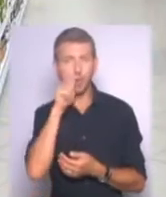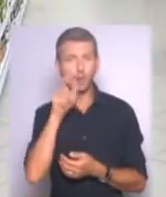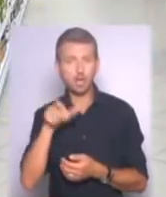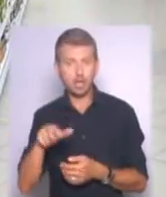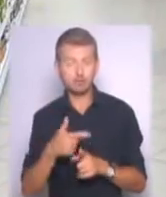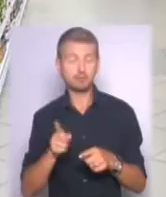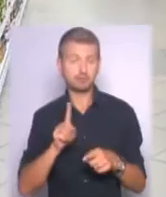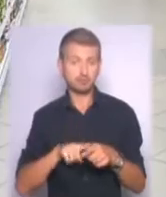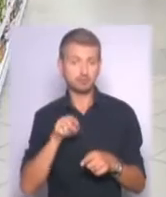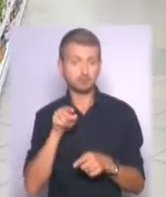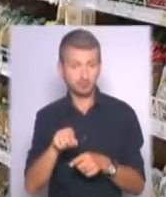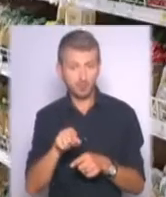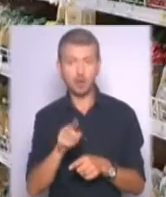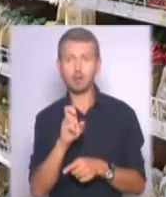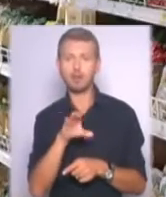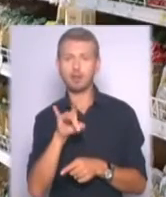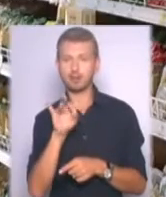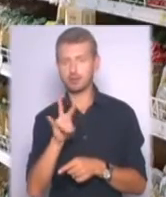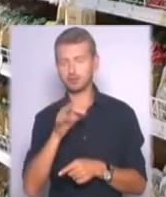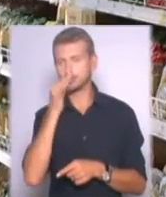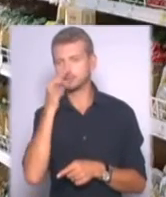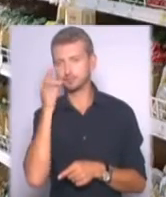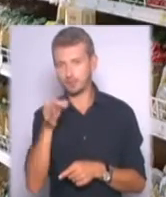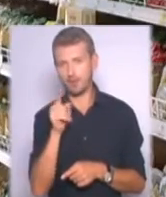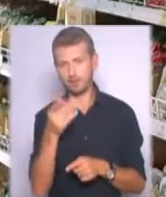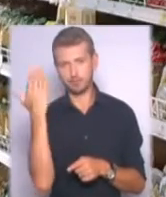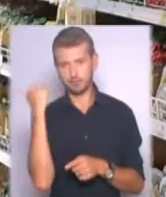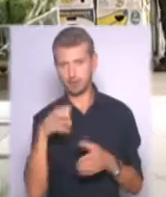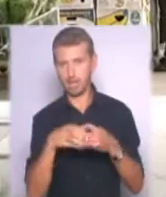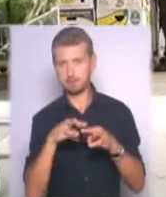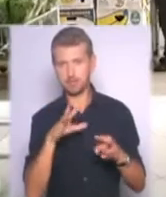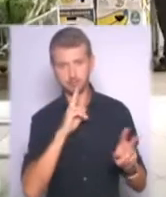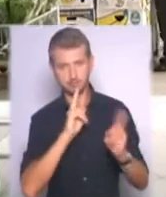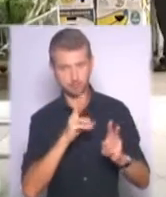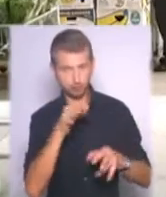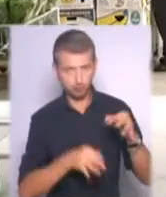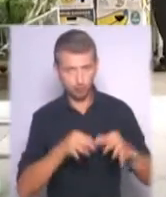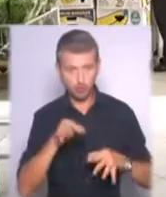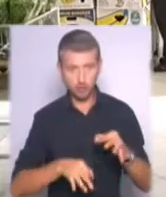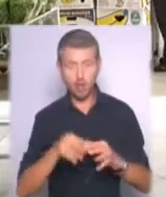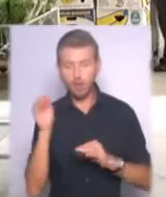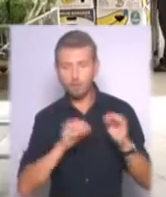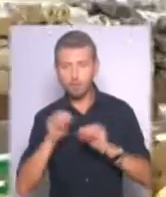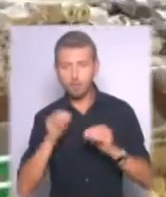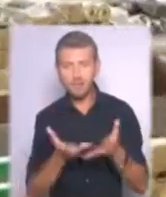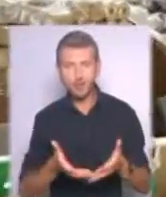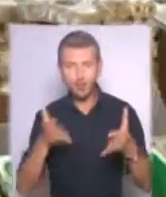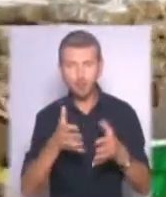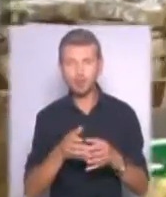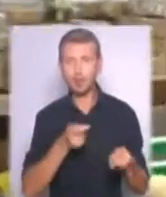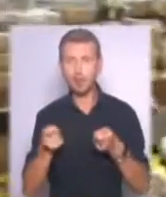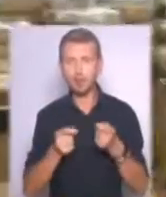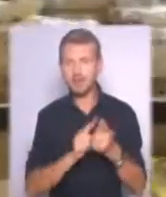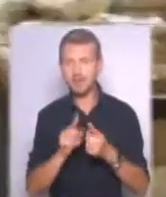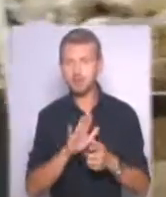квітні з цього приводу ініціював судовий позов до Кабміну. Вміст кошика уряд не змінював вже 15 років, а саме на його основі